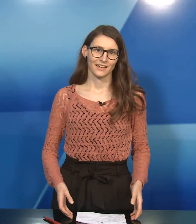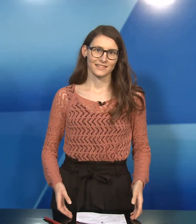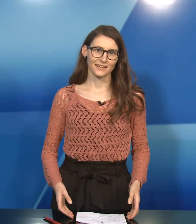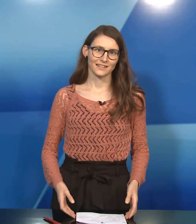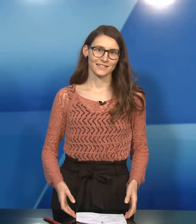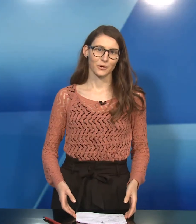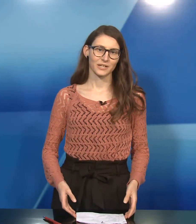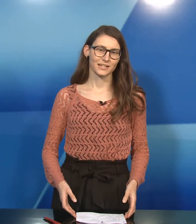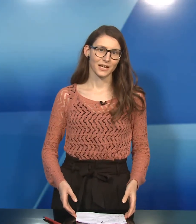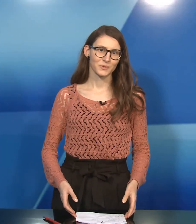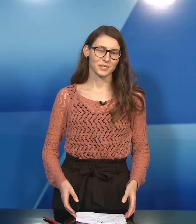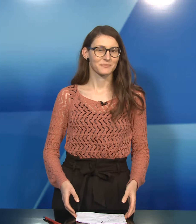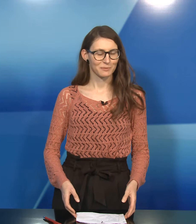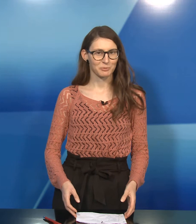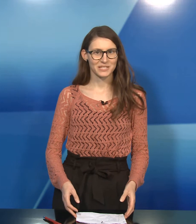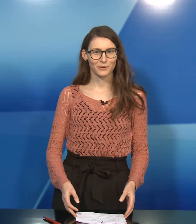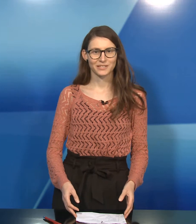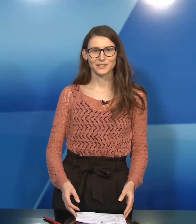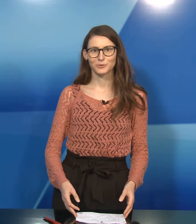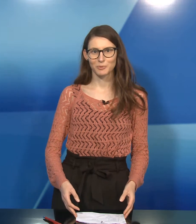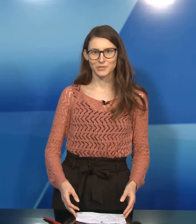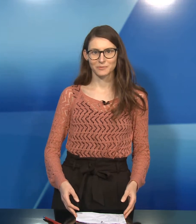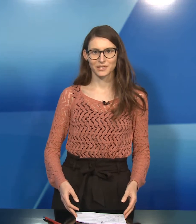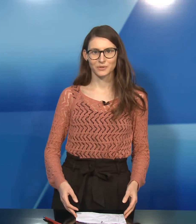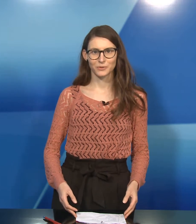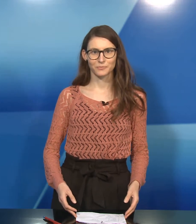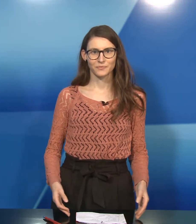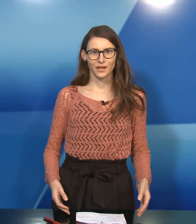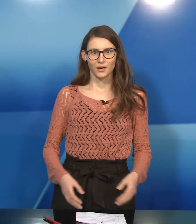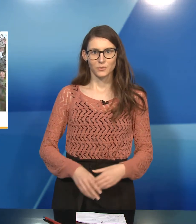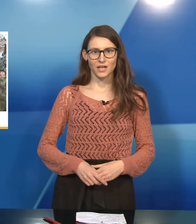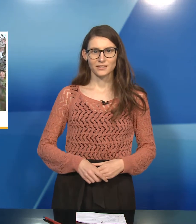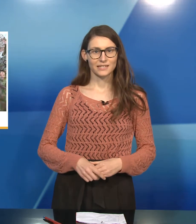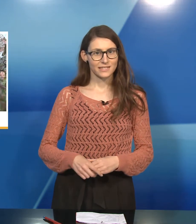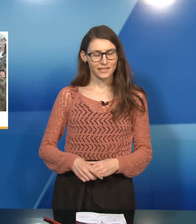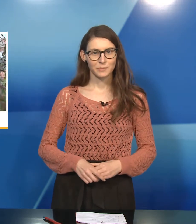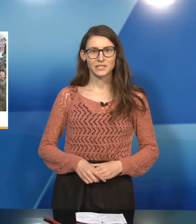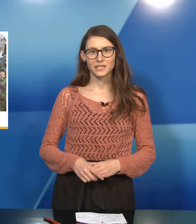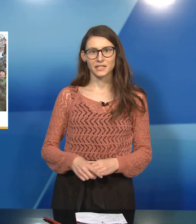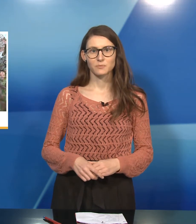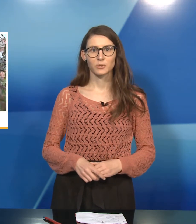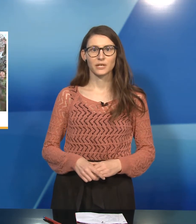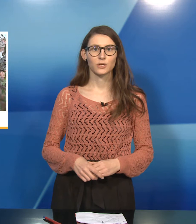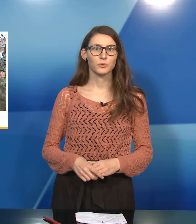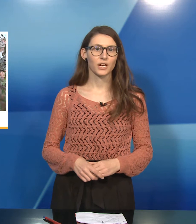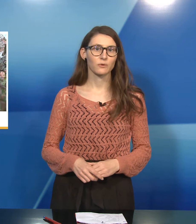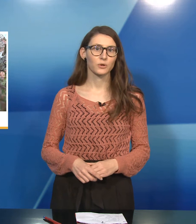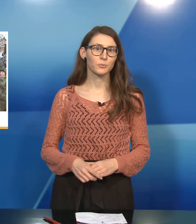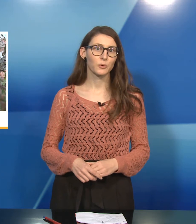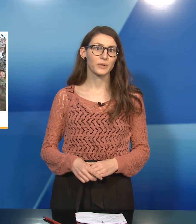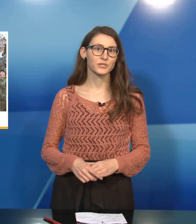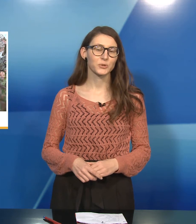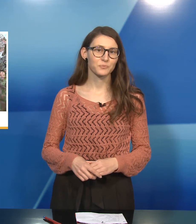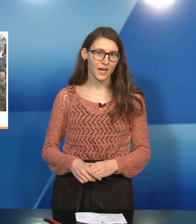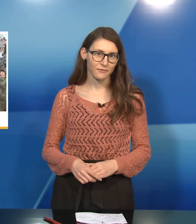Drage gledalke in gledalci, lepo pozdravljeni v POMORSKEM DNEVNIKU. V zadnjih sedmih dneh smo imeli v podravju